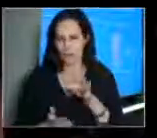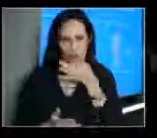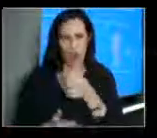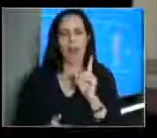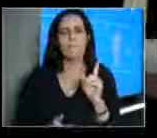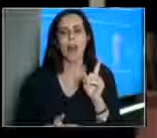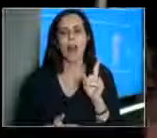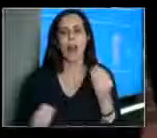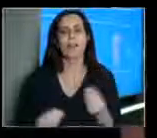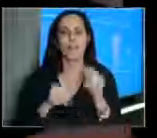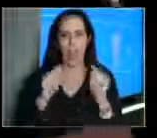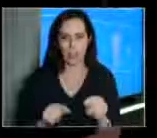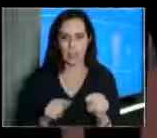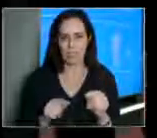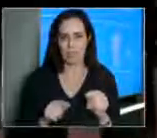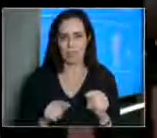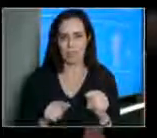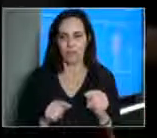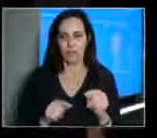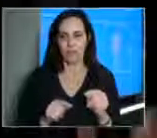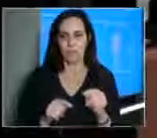אבל עצם העיקרון שלא